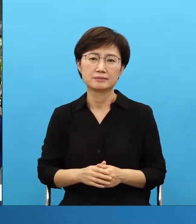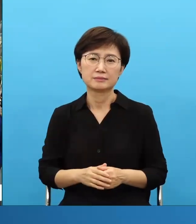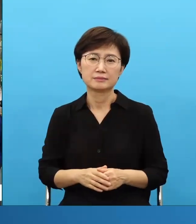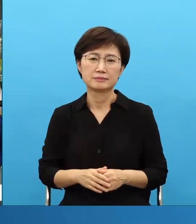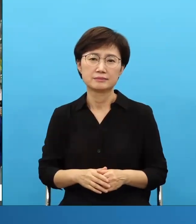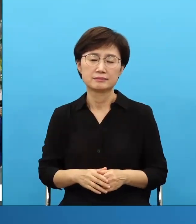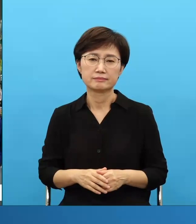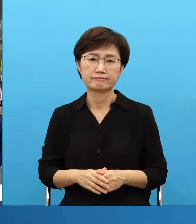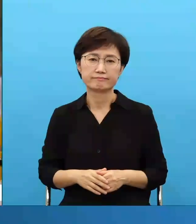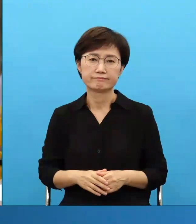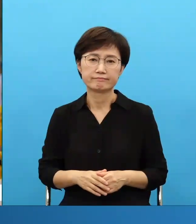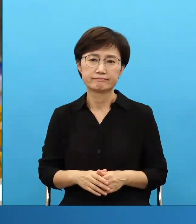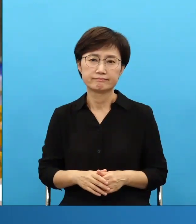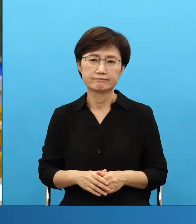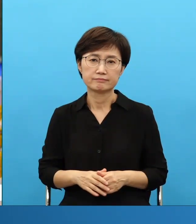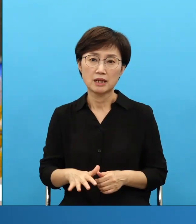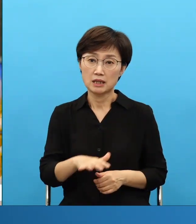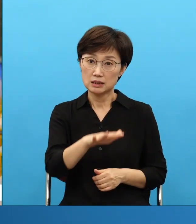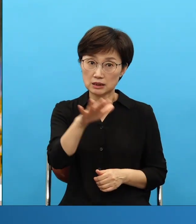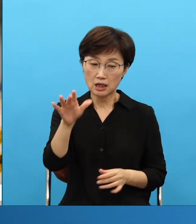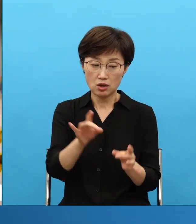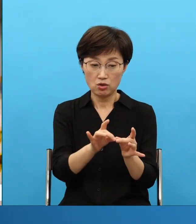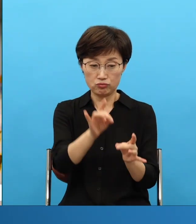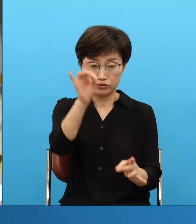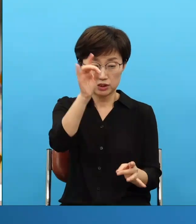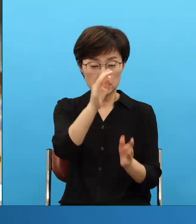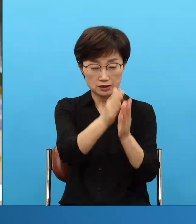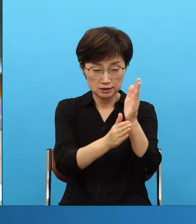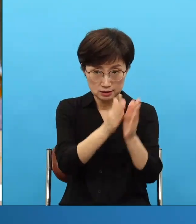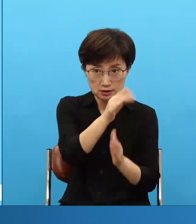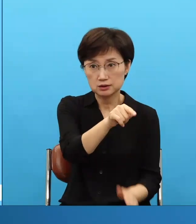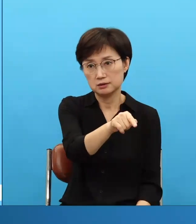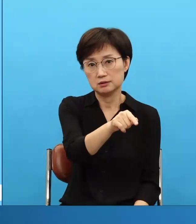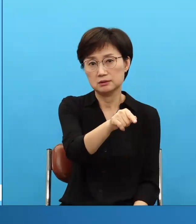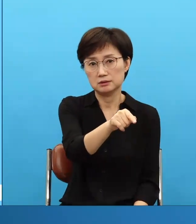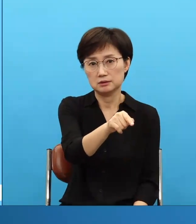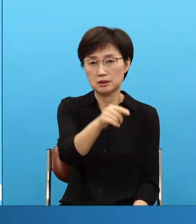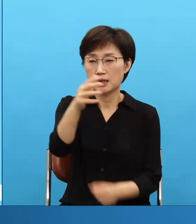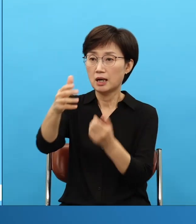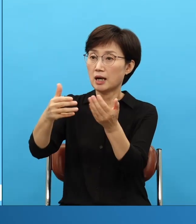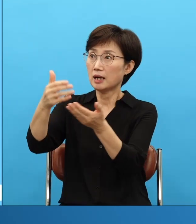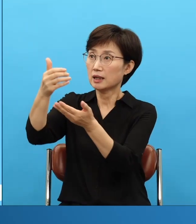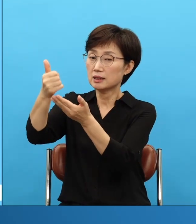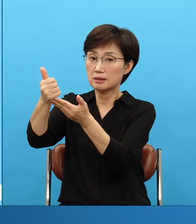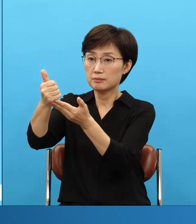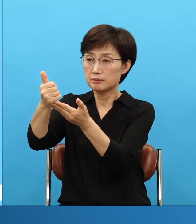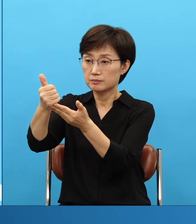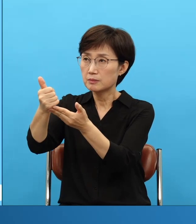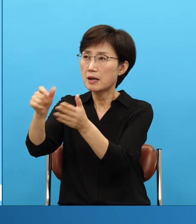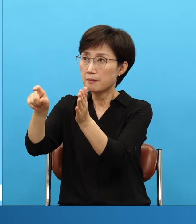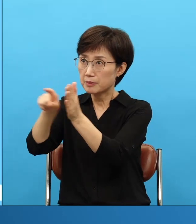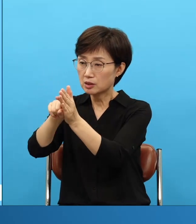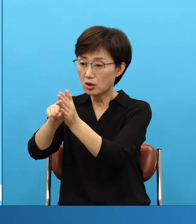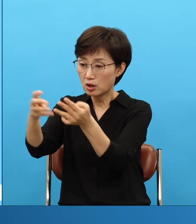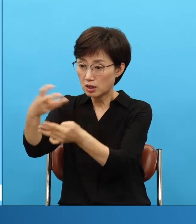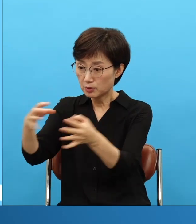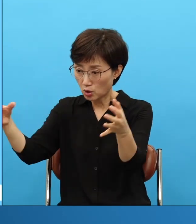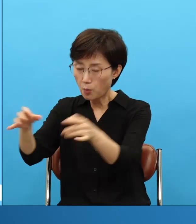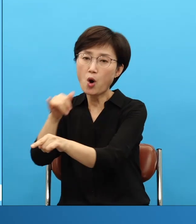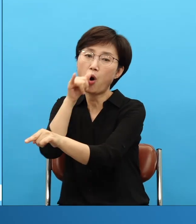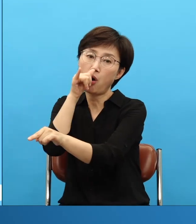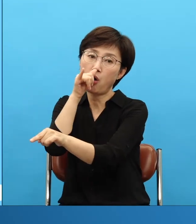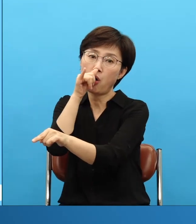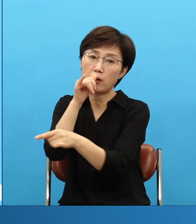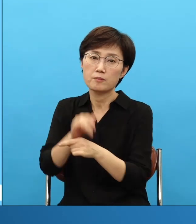나라야. 모두가 우상을 숭배하는 태국에서 하나님은 예배드리는 랩런트들을 일으키고 계셔. 태국